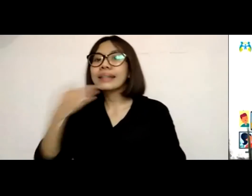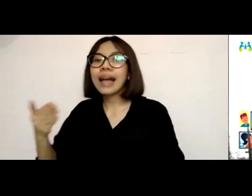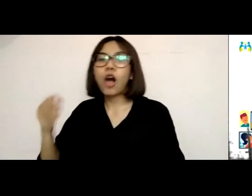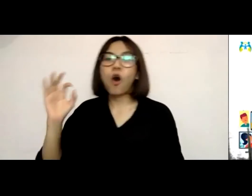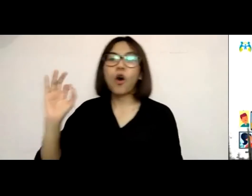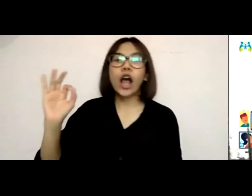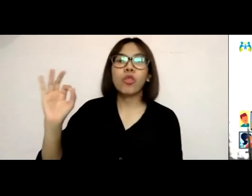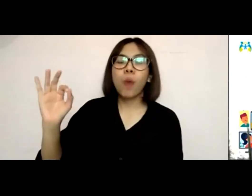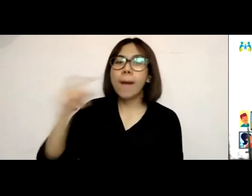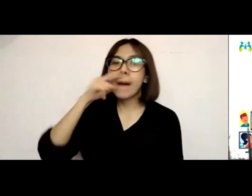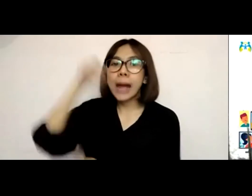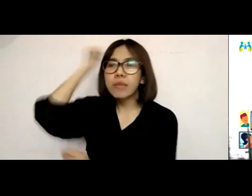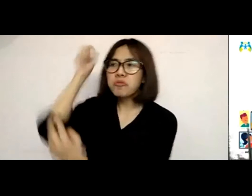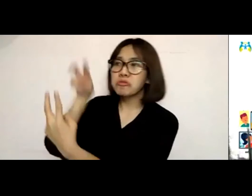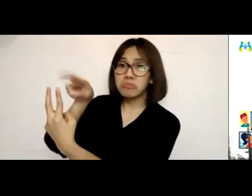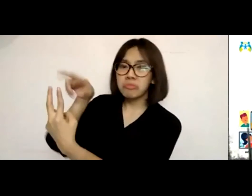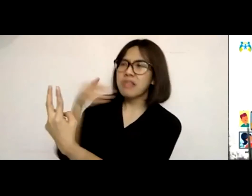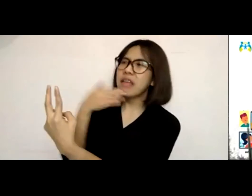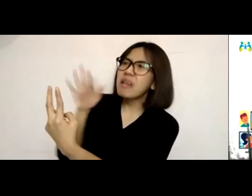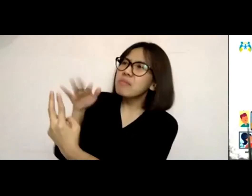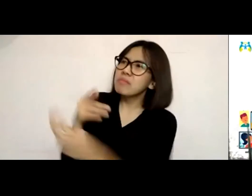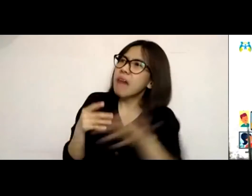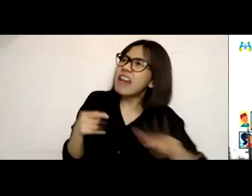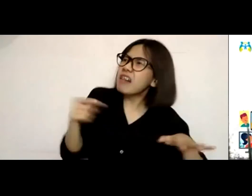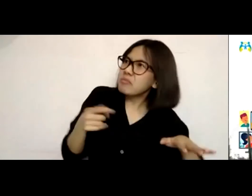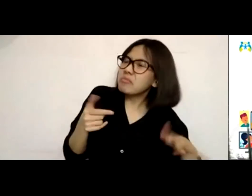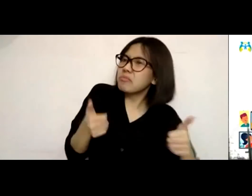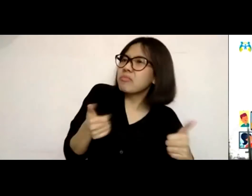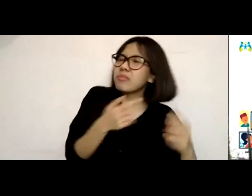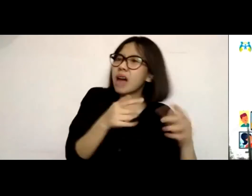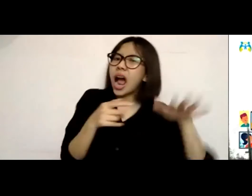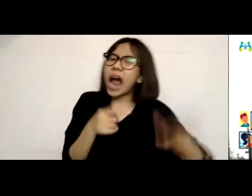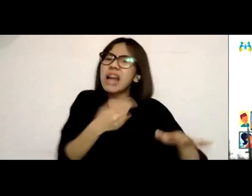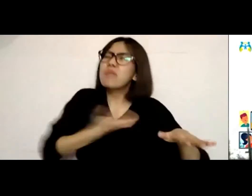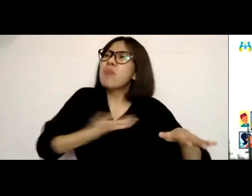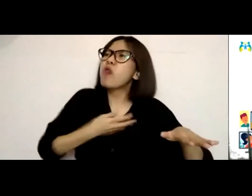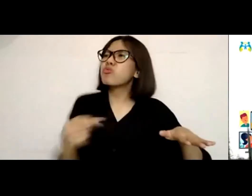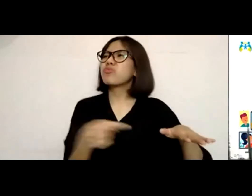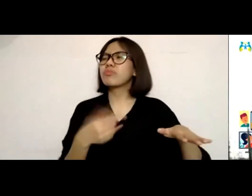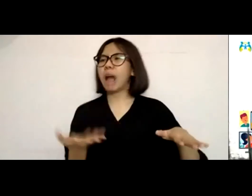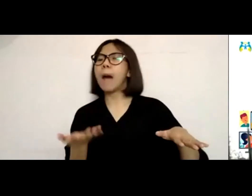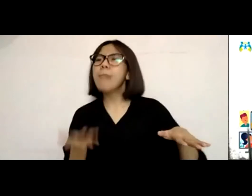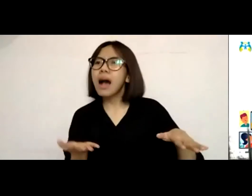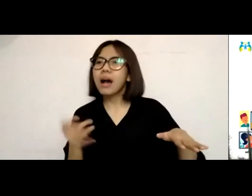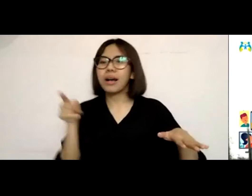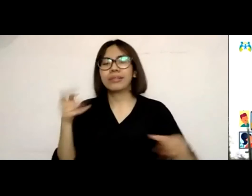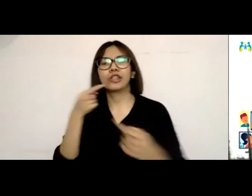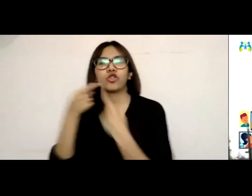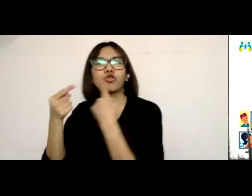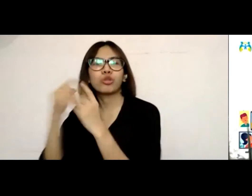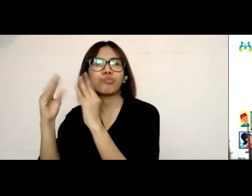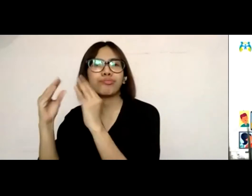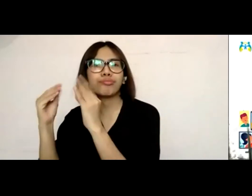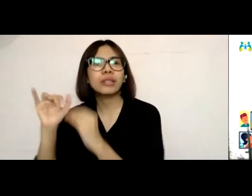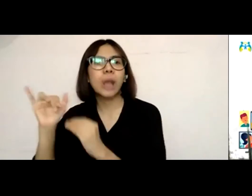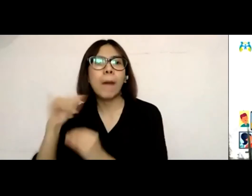itu menyekolahkan anaknya untuk pertama kali. Apa sih yang menjadi keinginan dari orang tua tersebut?